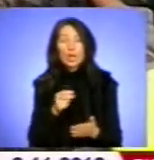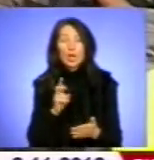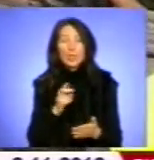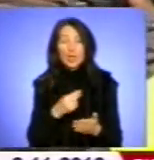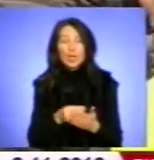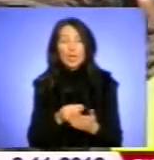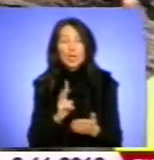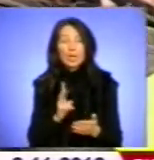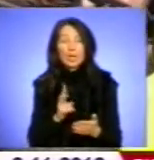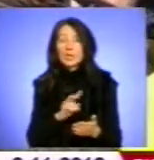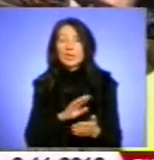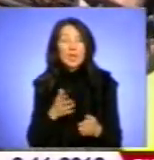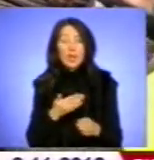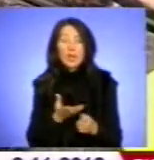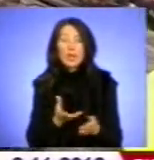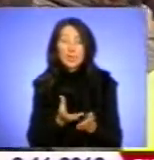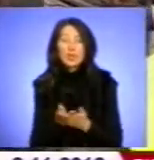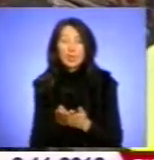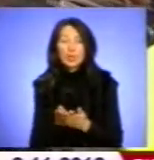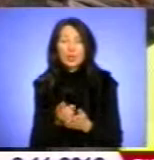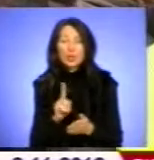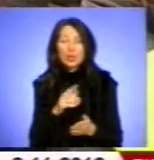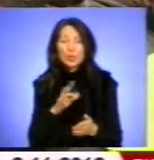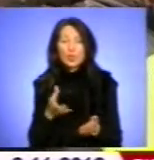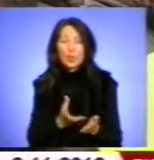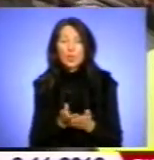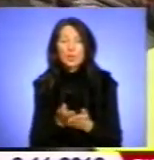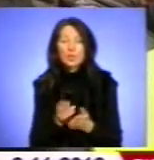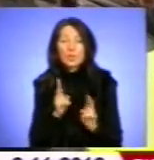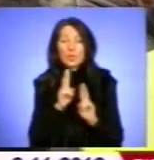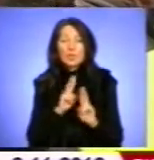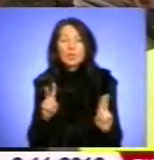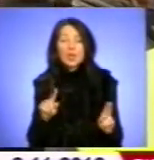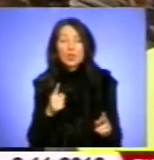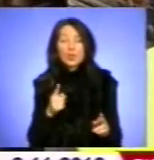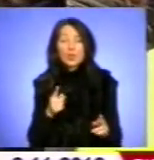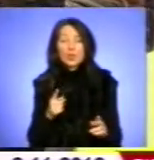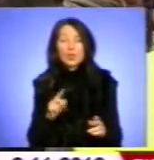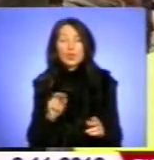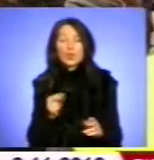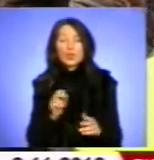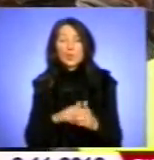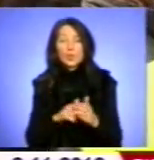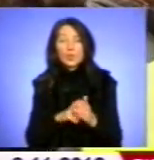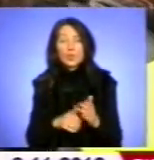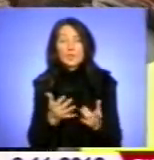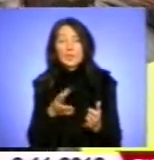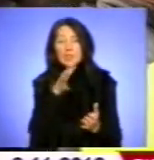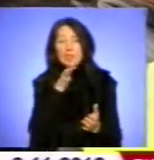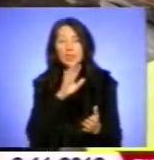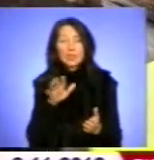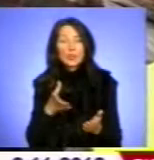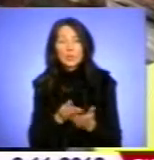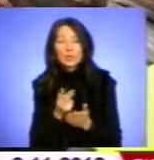бюджетники не дають нам, не віддають. А чому не дають? Як пояснюють? Я не знаю, що за причина. А скільки часу вам вже не дають